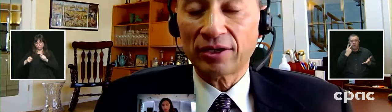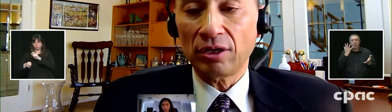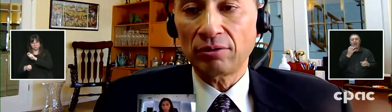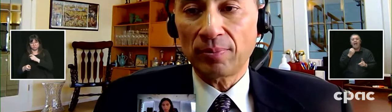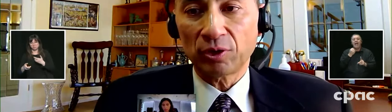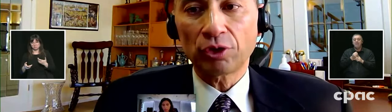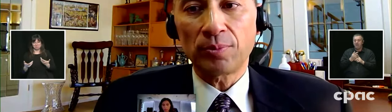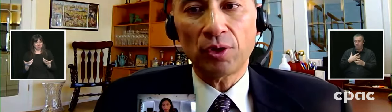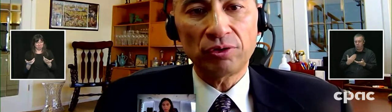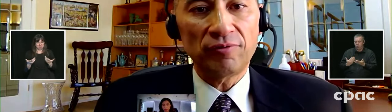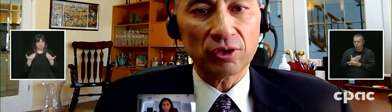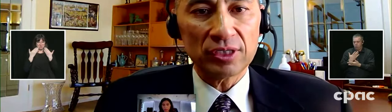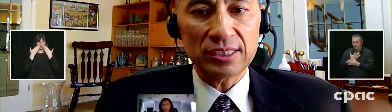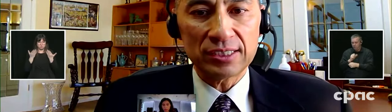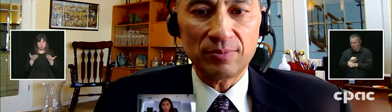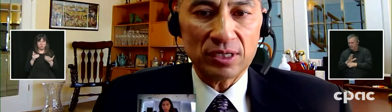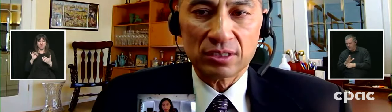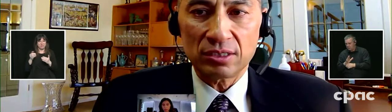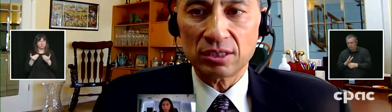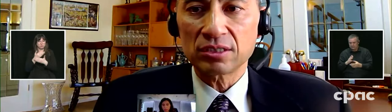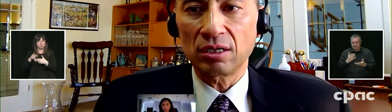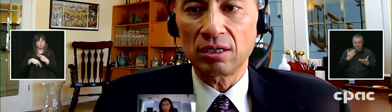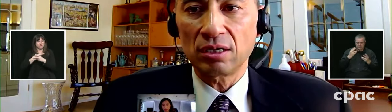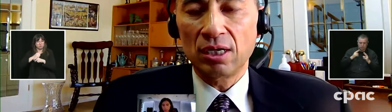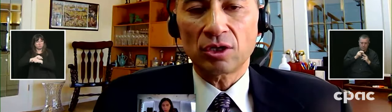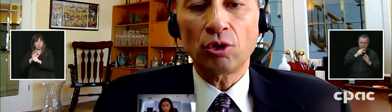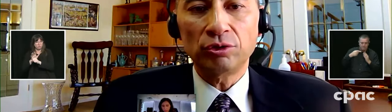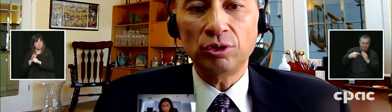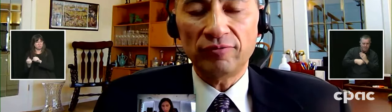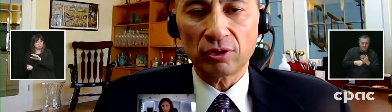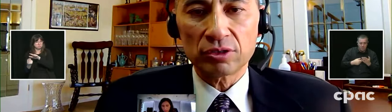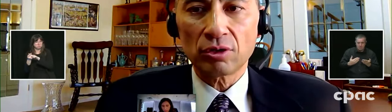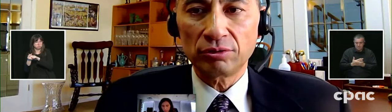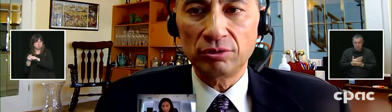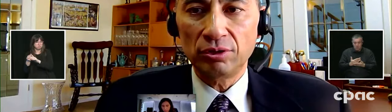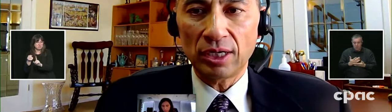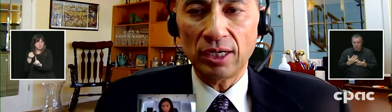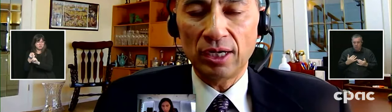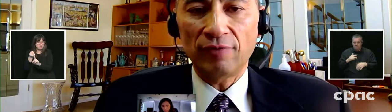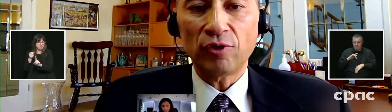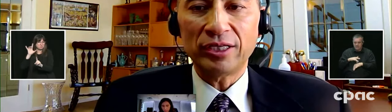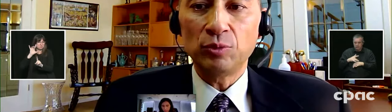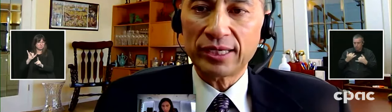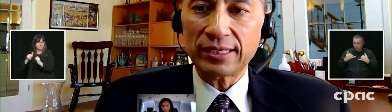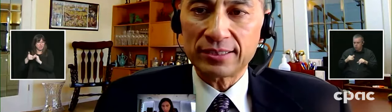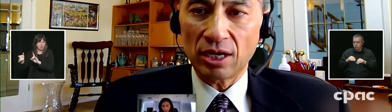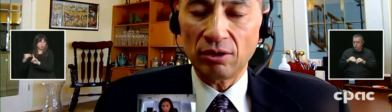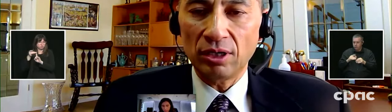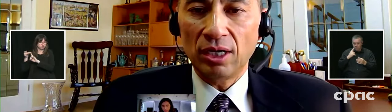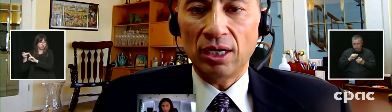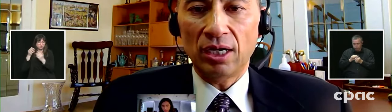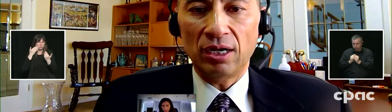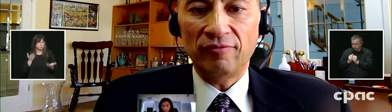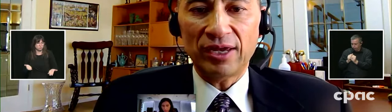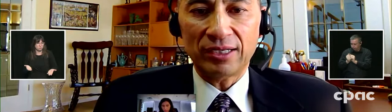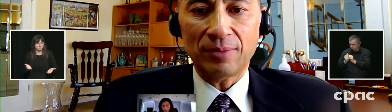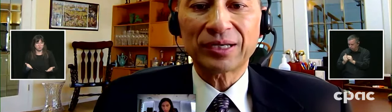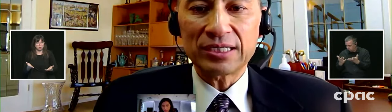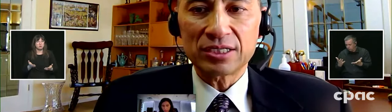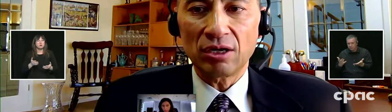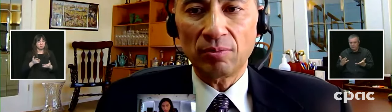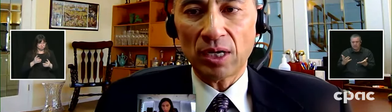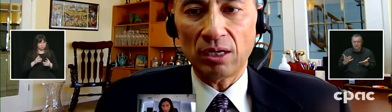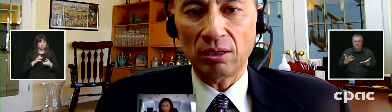des variants préoccupants du virus ici, parce que ça continue, le virus continue à avoir des mutations avec